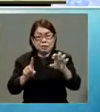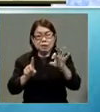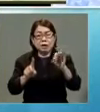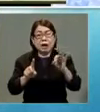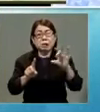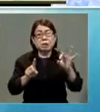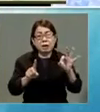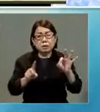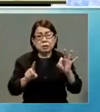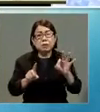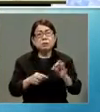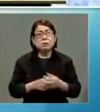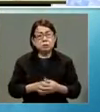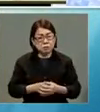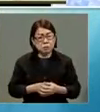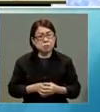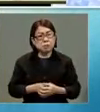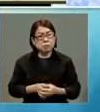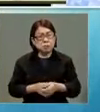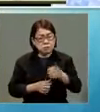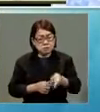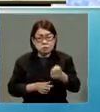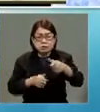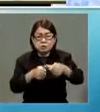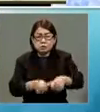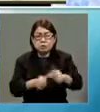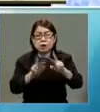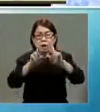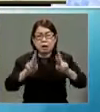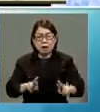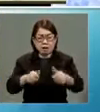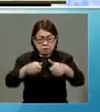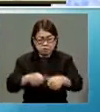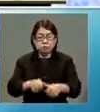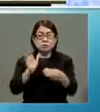11,599 ร้านค้านะครับโดยส่วนใหญ่ก็ร้านค้าอยู่ในกรุงเทพมหานครนะครับ